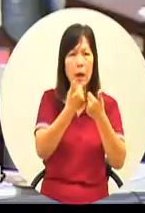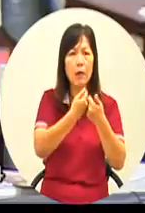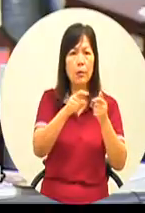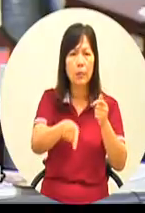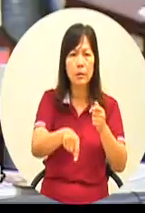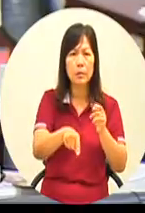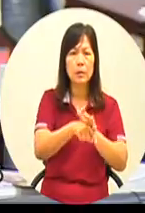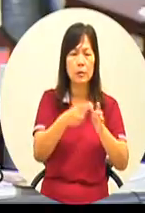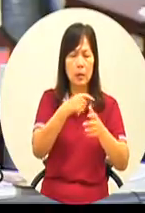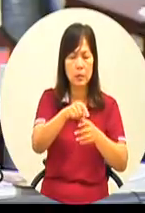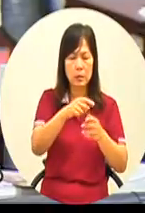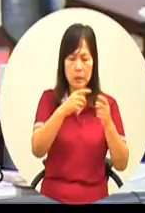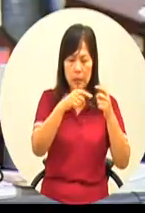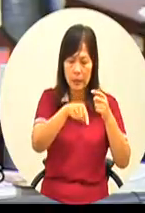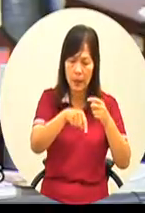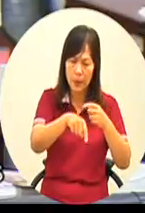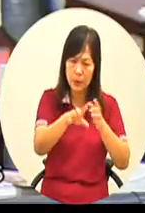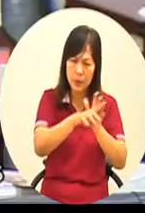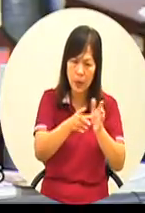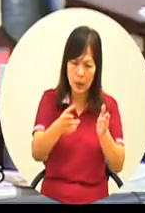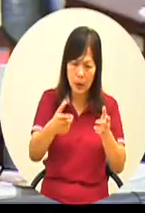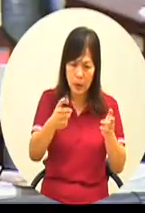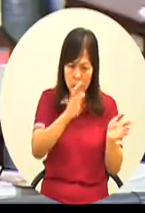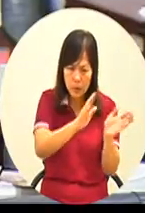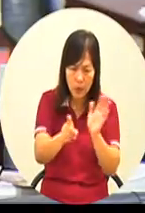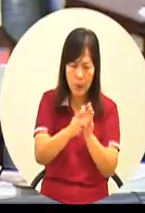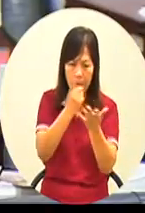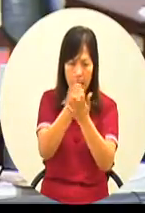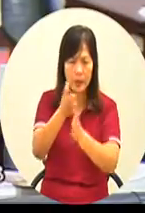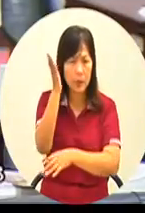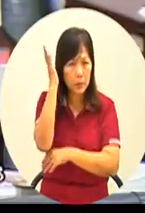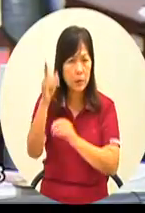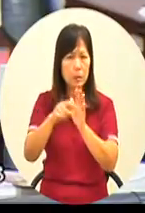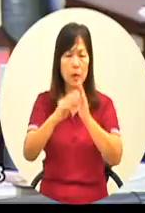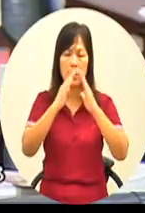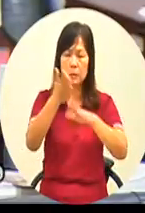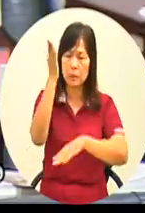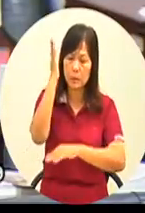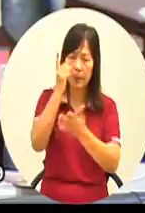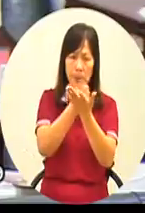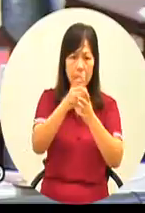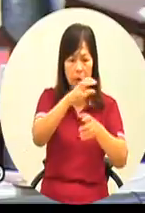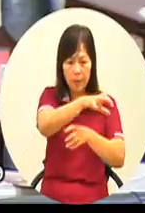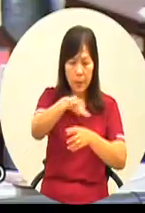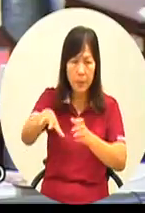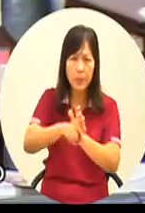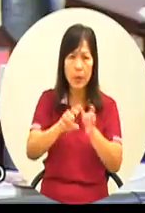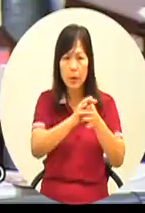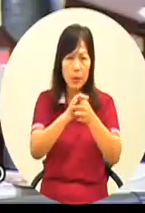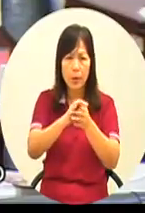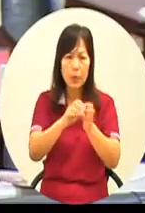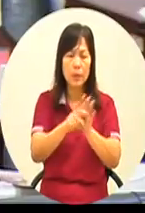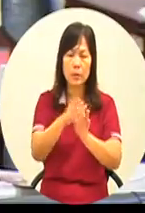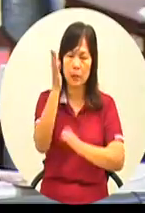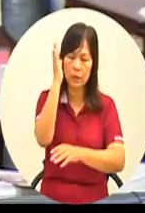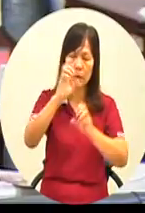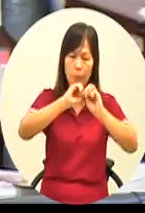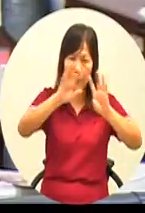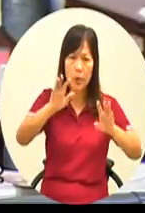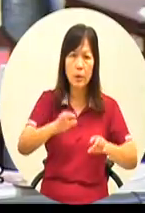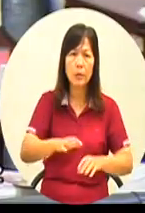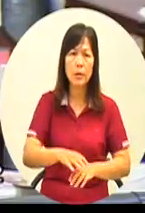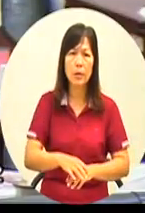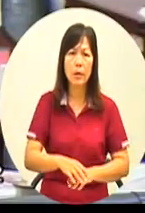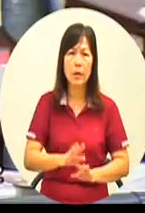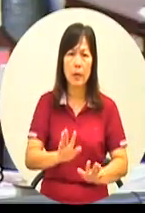在统合各项的政策，也在统合市政府各个部门相关的一些政令哈。那我